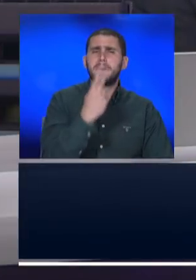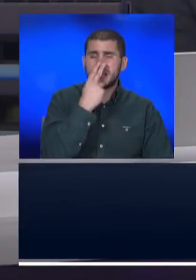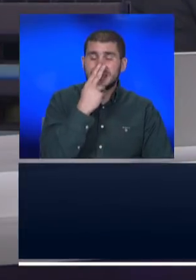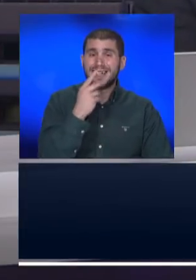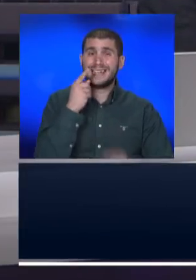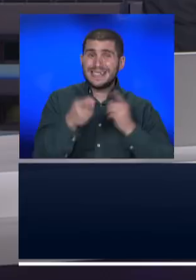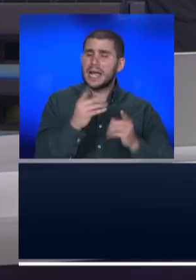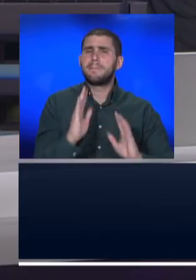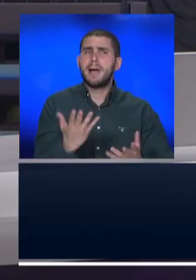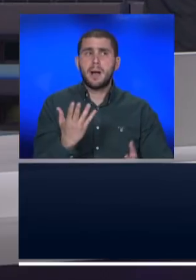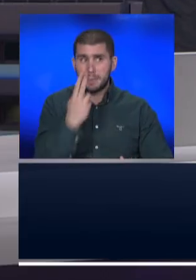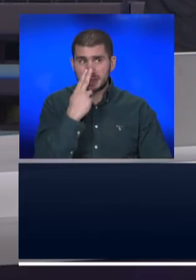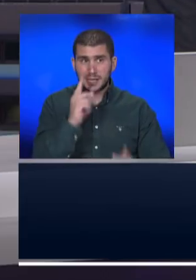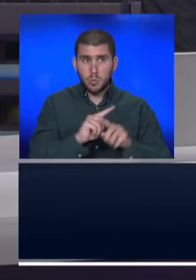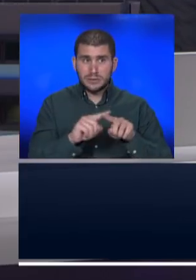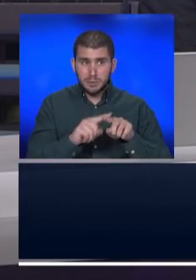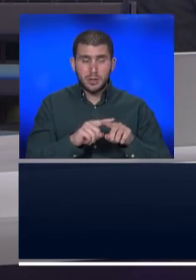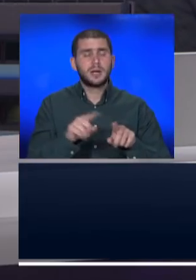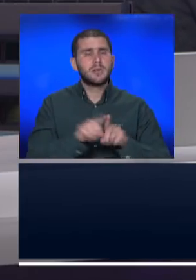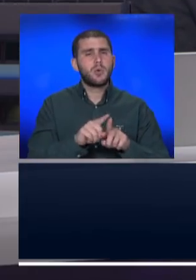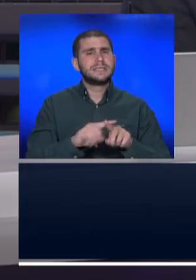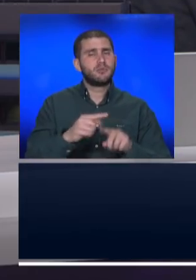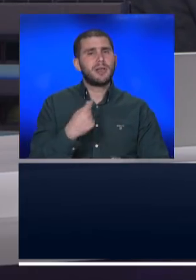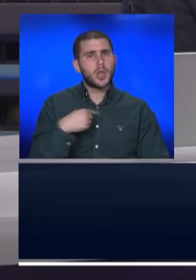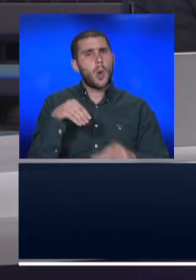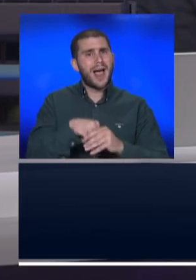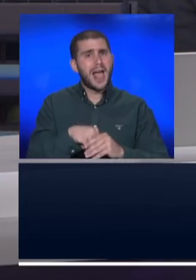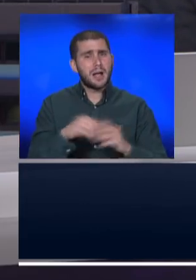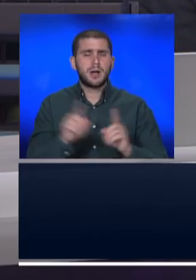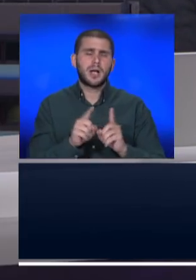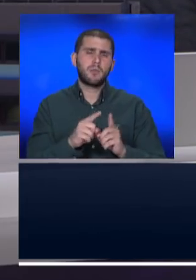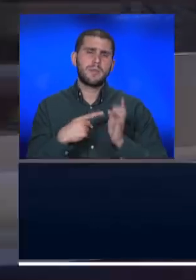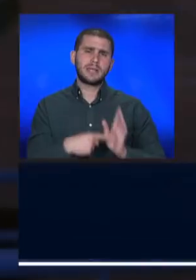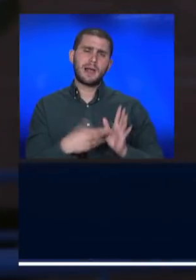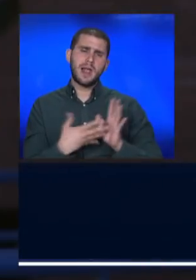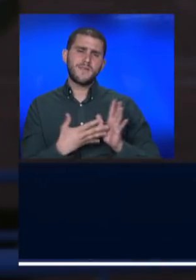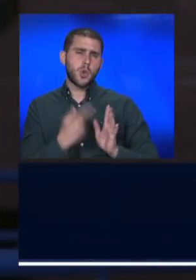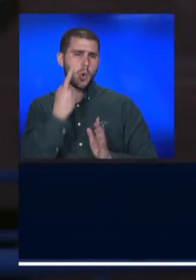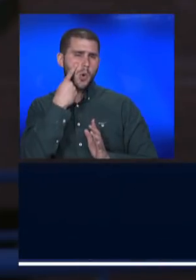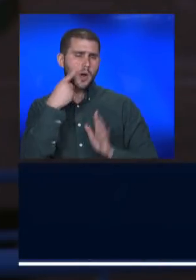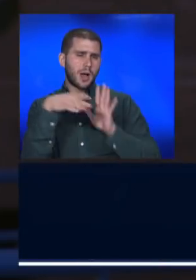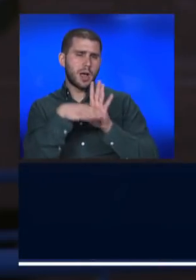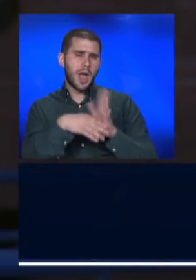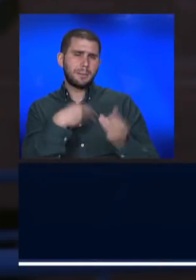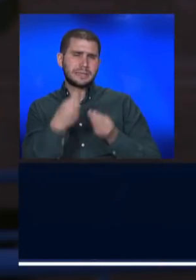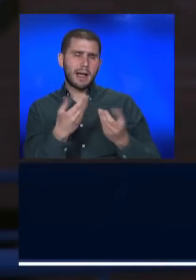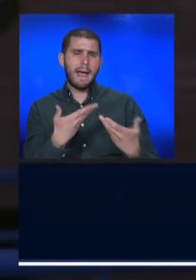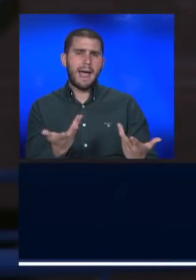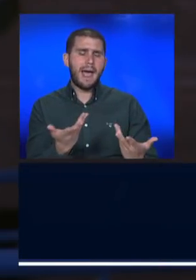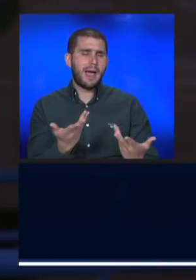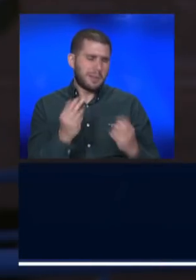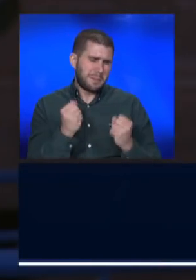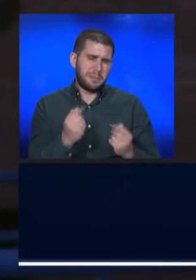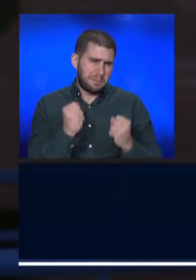את הגבולות. הוא איתות שאנחנו חלק מהאימות? מנסה לבדוק את כללי המשחק. אין פה שום צל של ספק. תשמע,